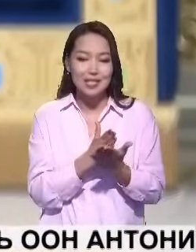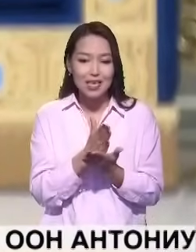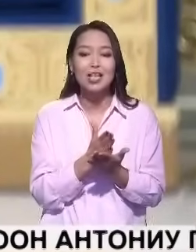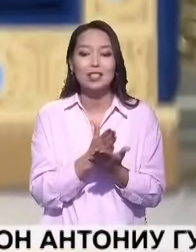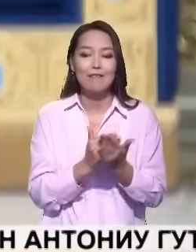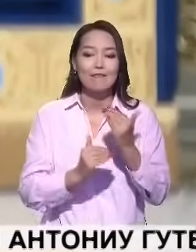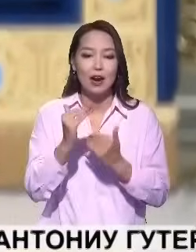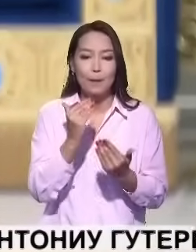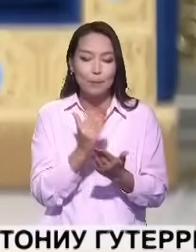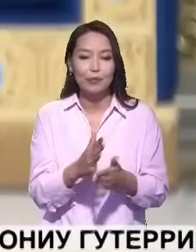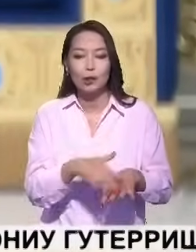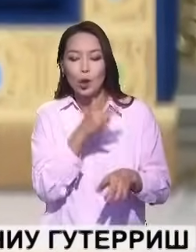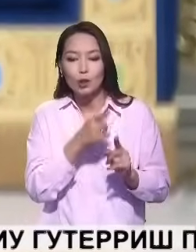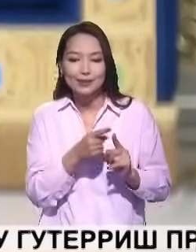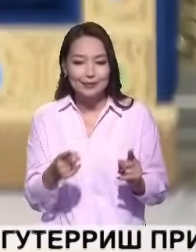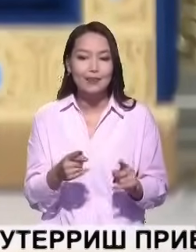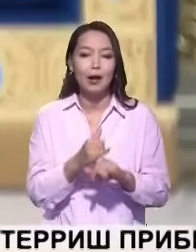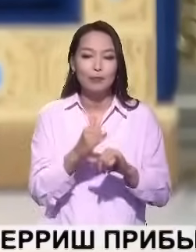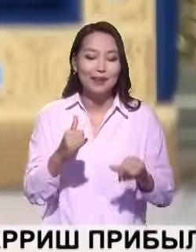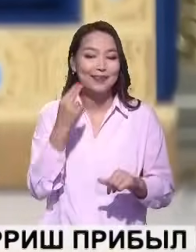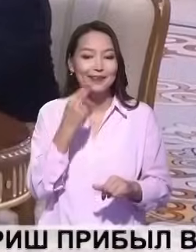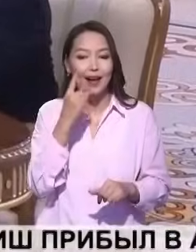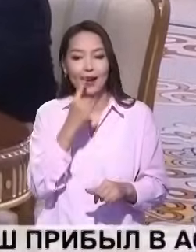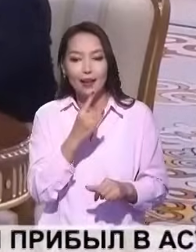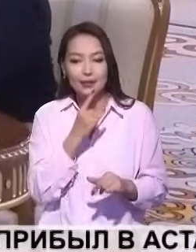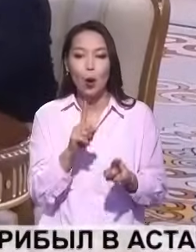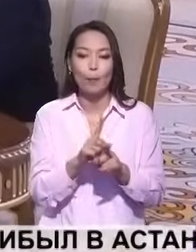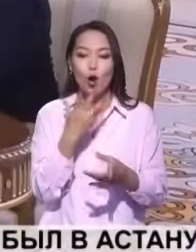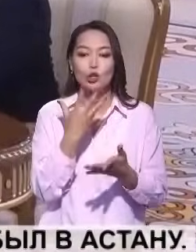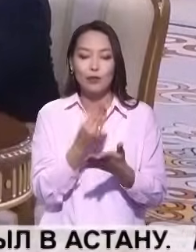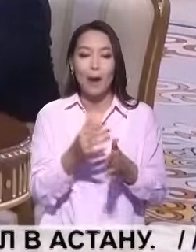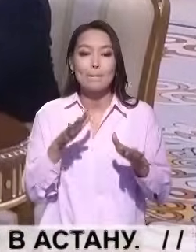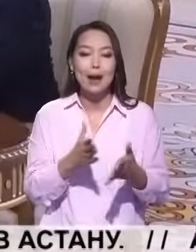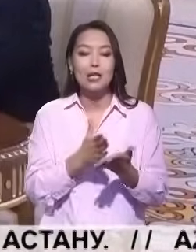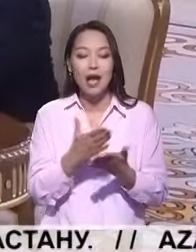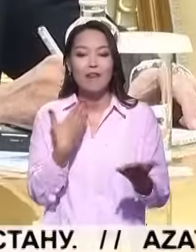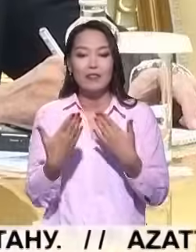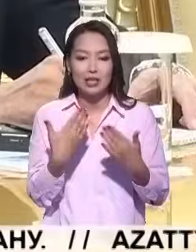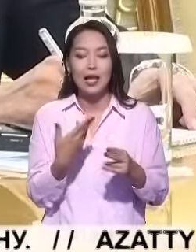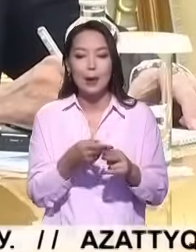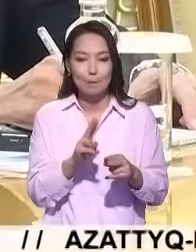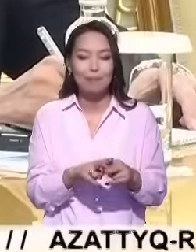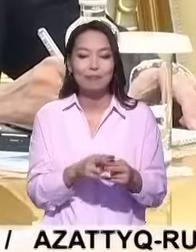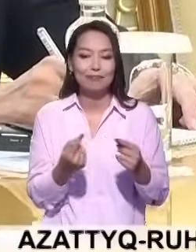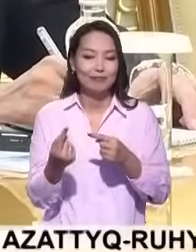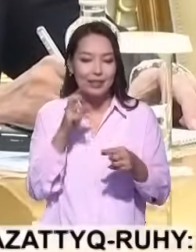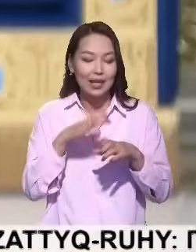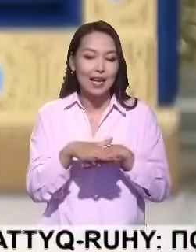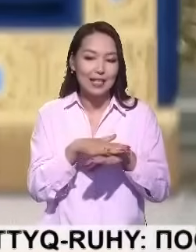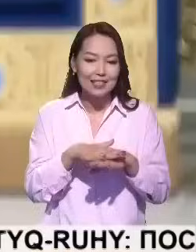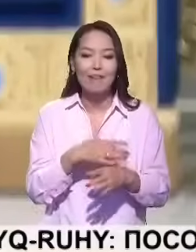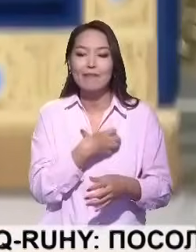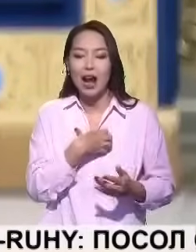и с учетом долгосрочной перспективы, считая Казахстан приоритетом своей внешней политики в отношениях с сопредельными странами и важным